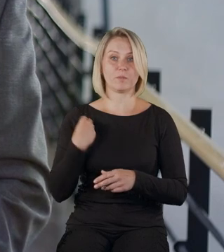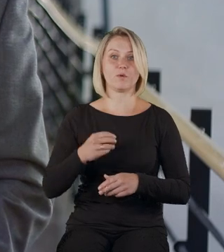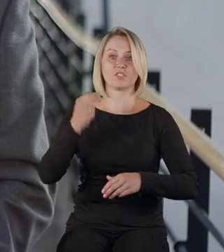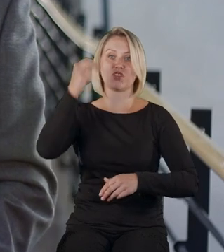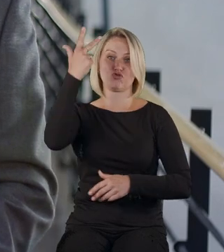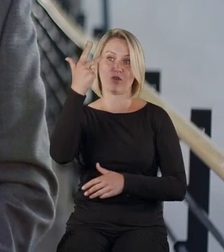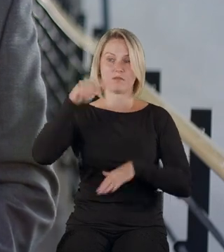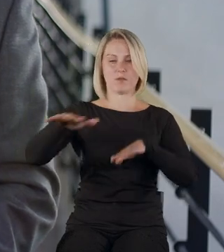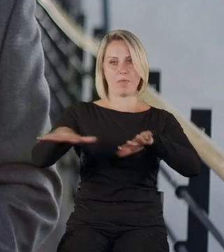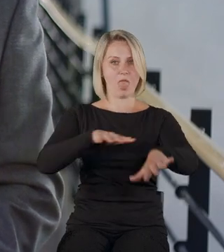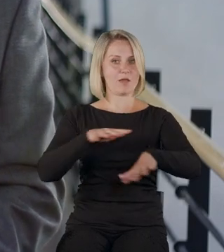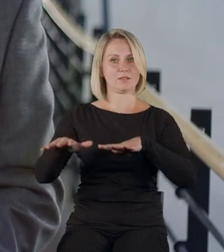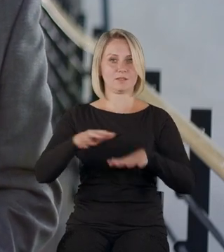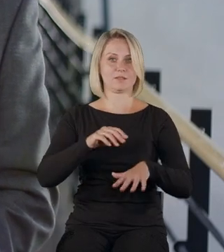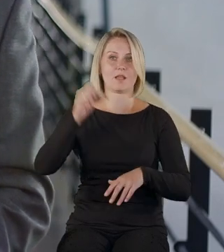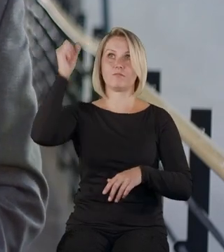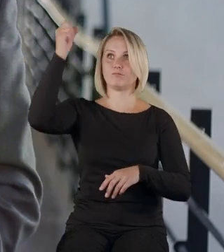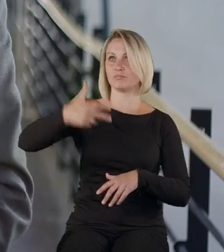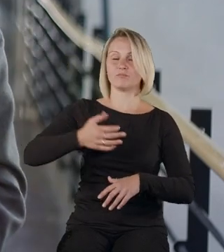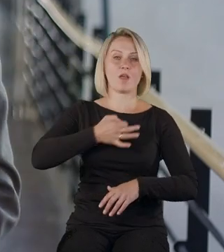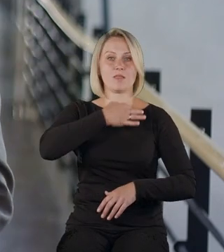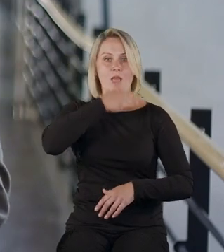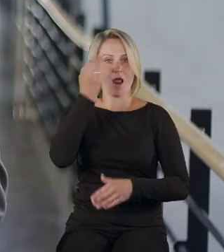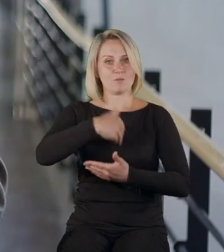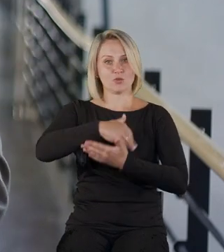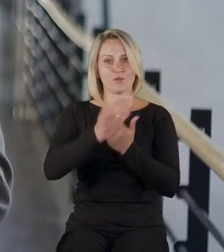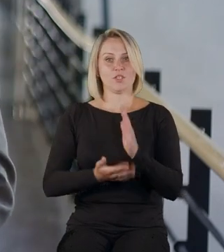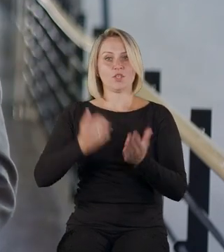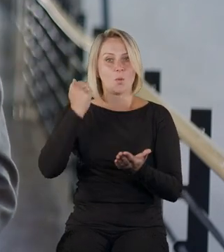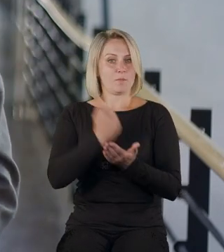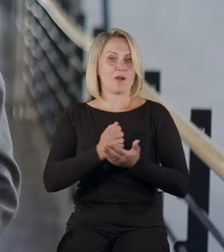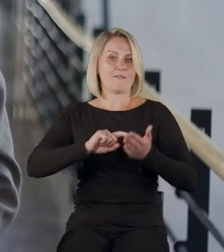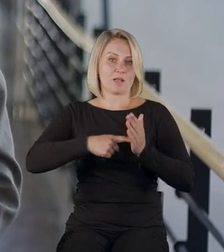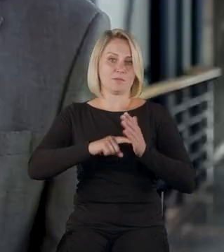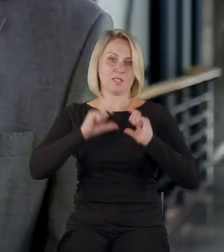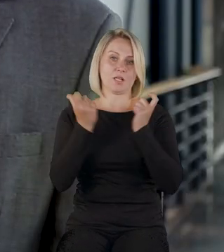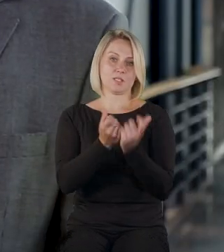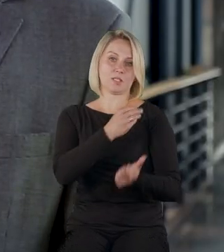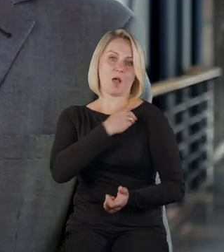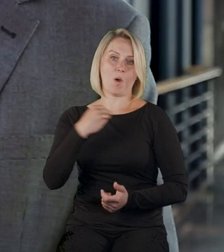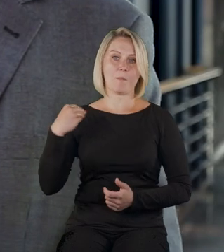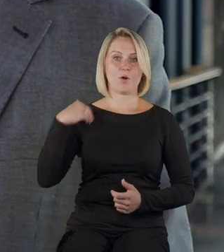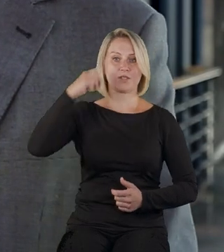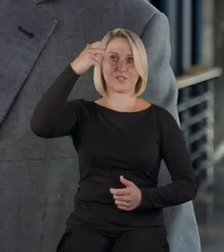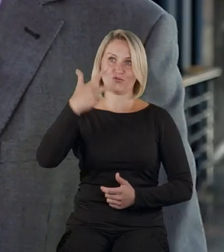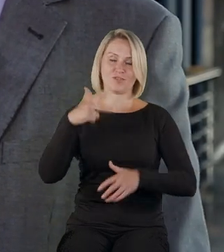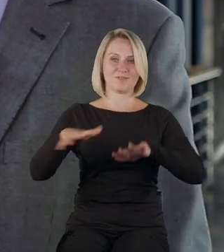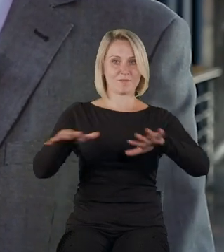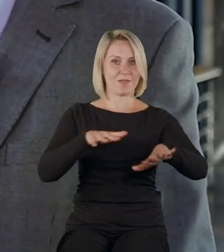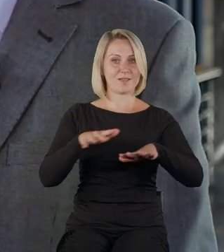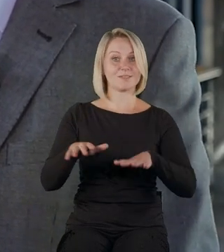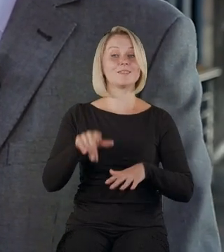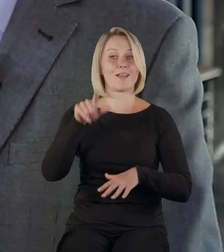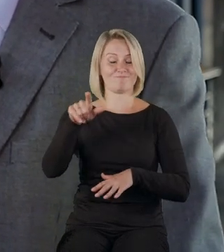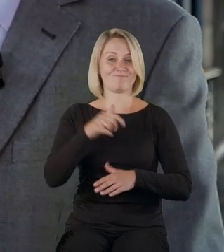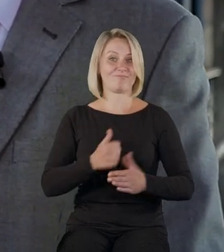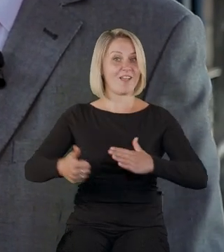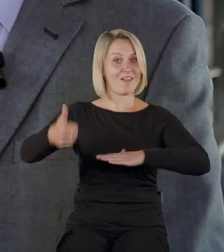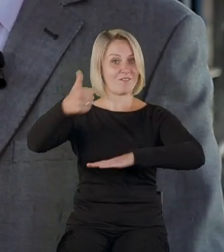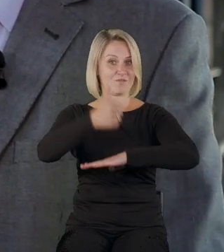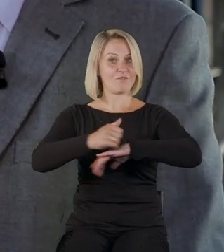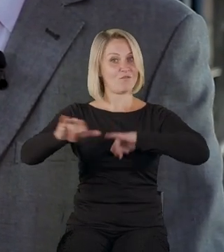3. miejsce wśród najlepszych wydziałów prawa i administracji w Polsce. Władze dziekańskie są dla studentów